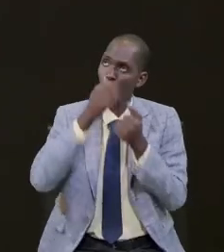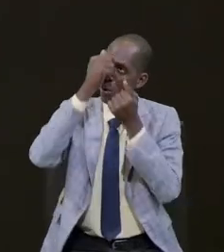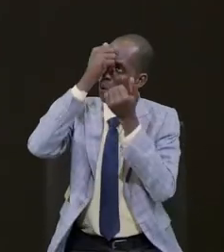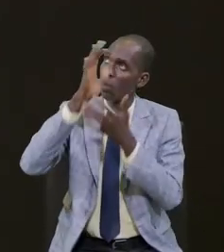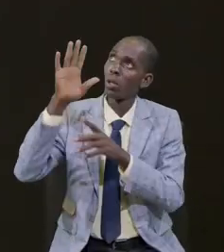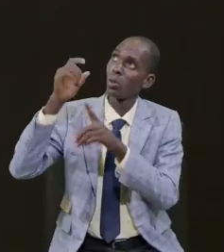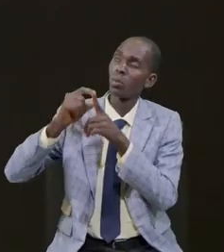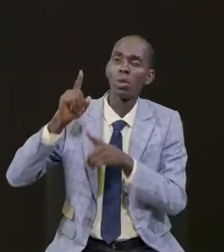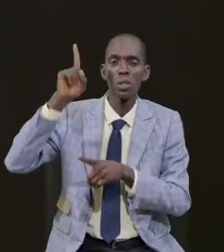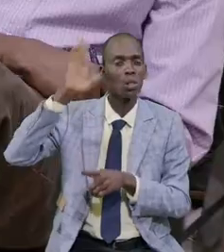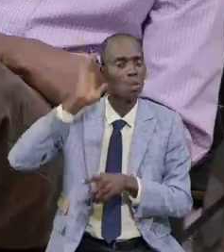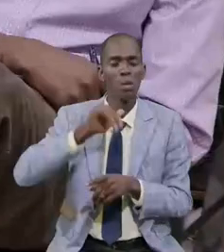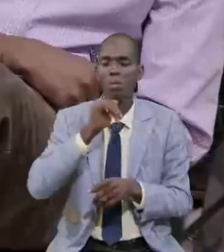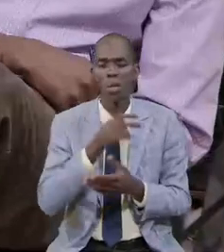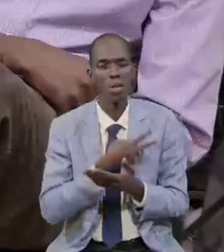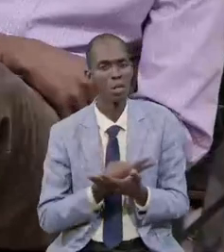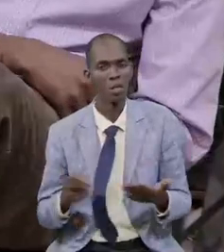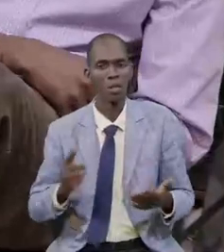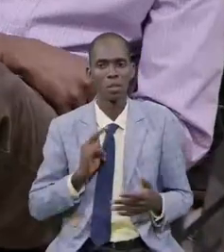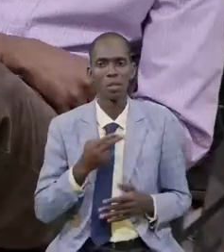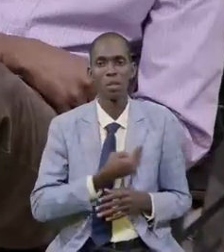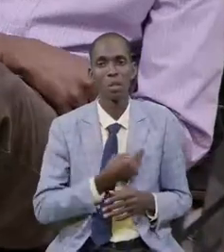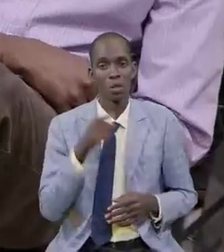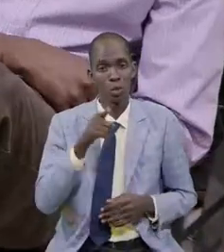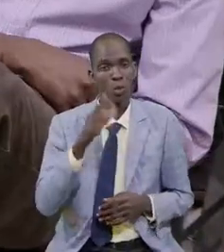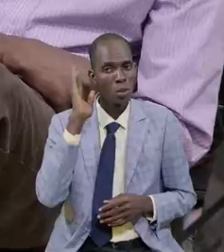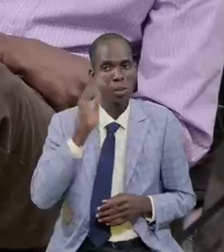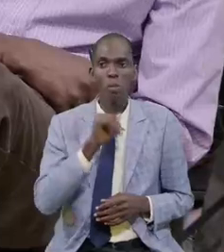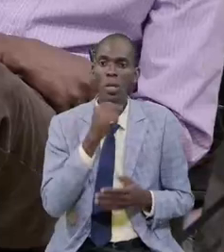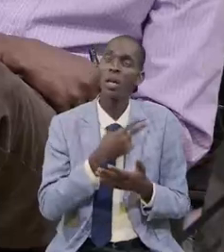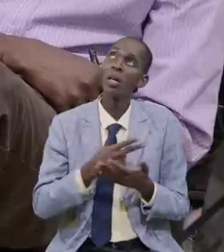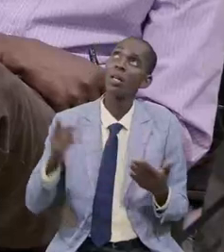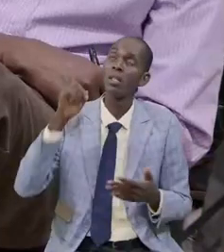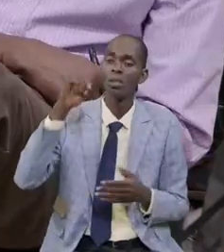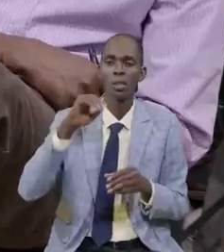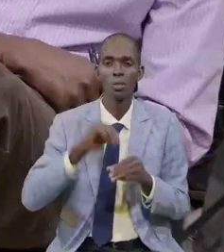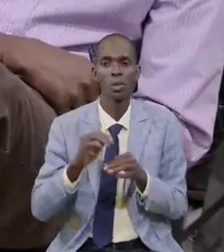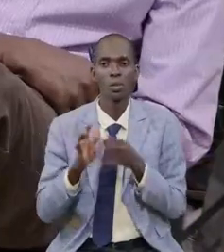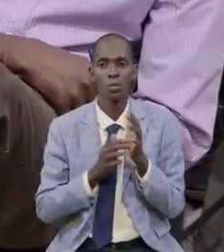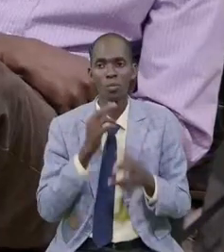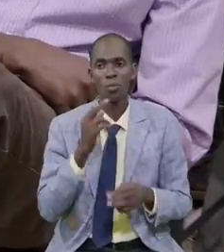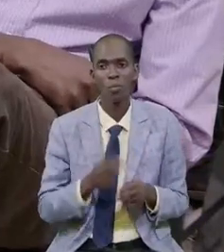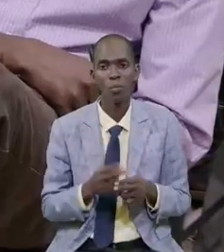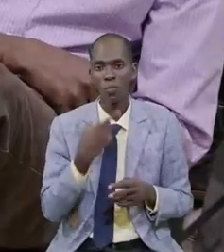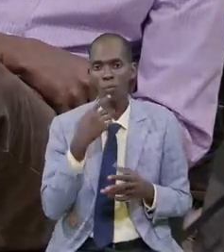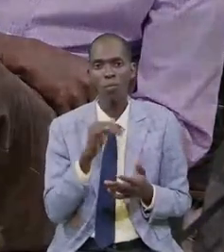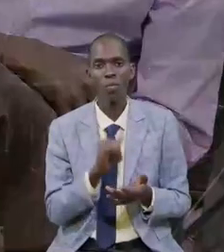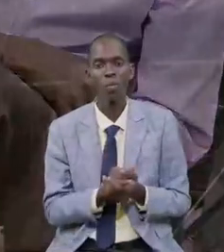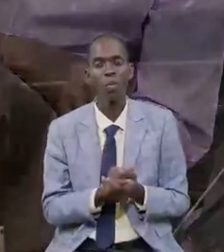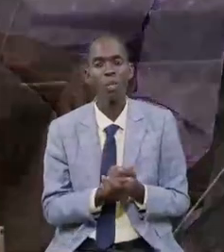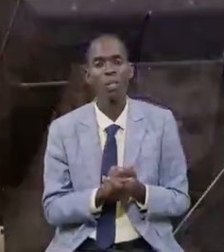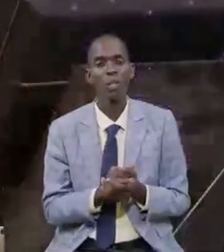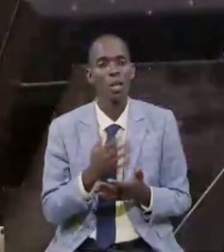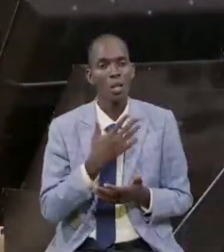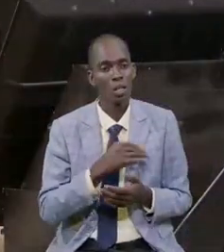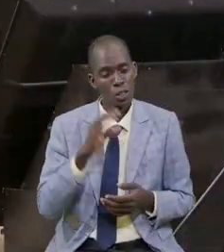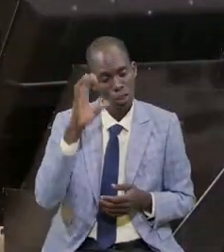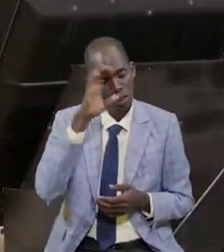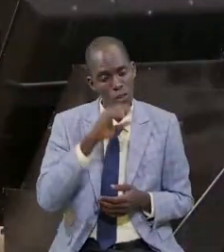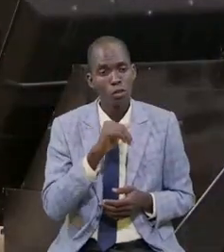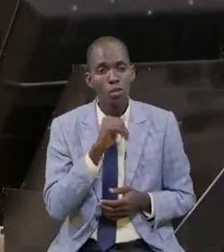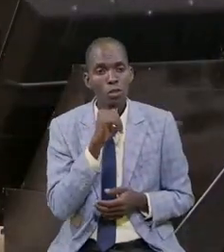volonté. Il ne vous séduira pas. Dieu ne vous décevra pas. N'allez pas le